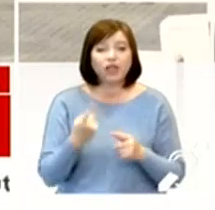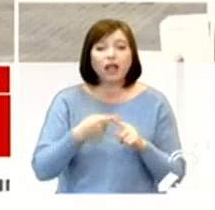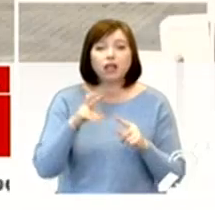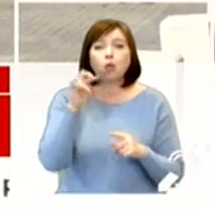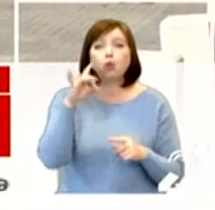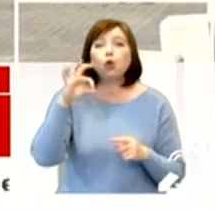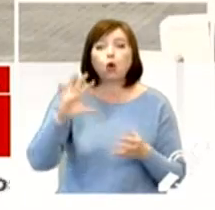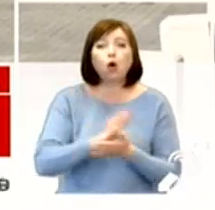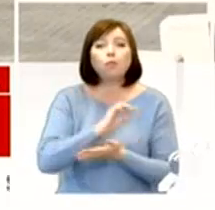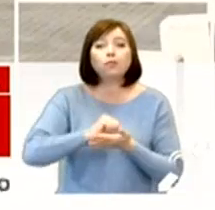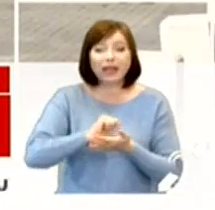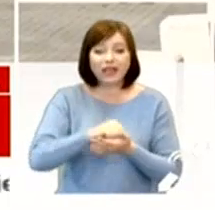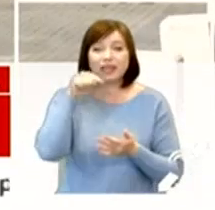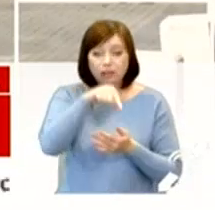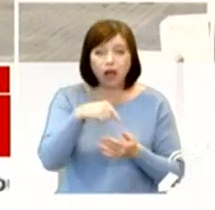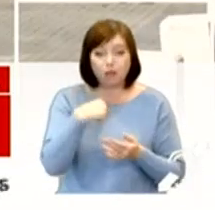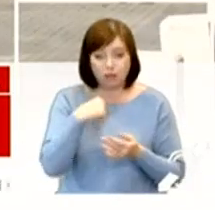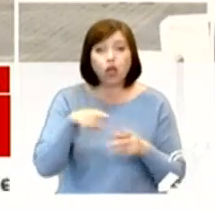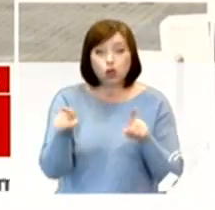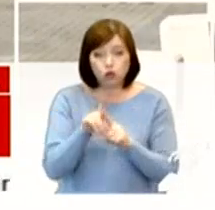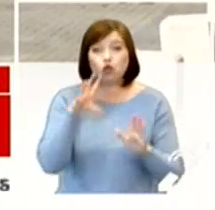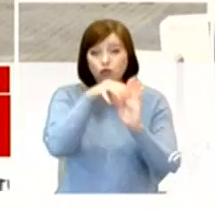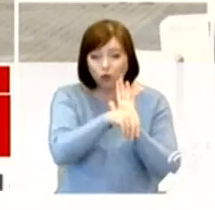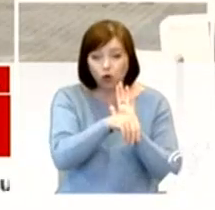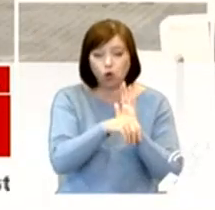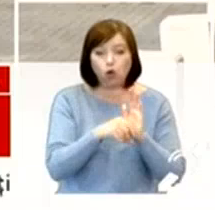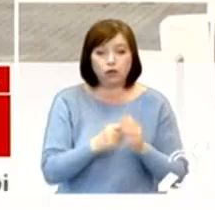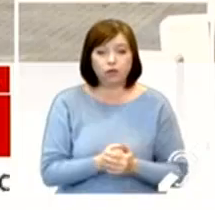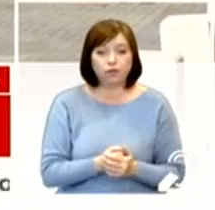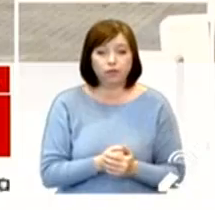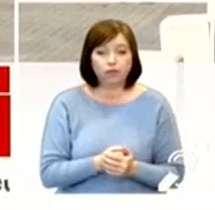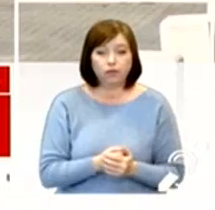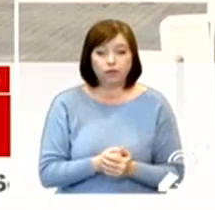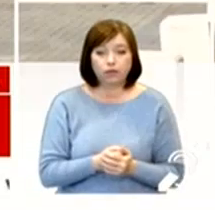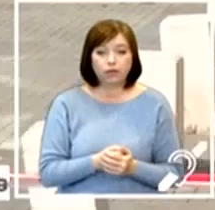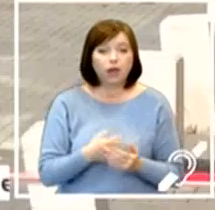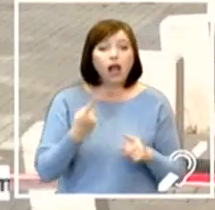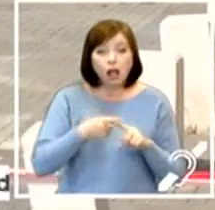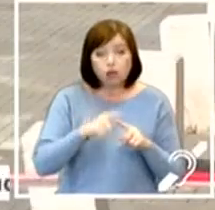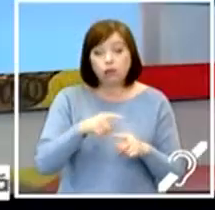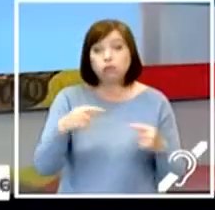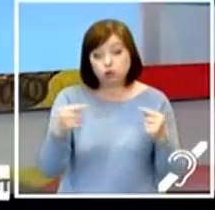biroul de presă al cabinetului, acolo unde ne-am și acreditat de altfel, de unde ne-am luat acreditările. Deci o sursă credibilă.